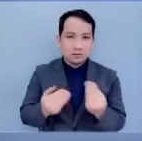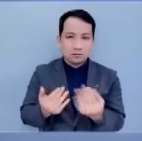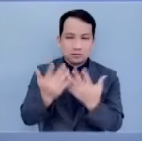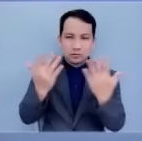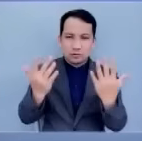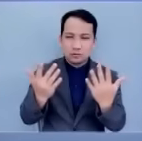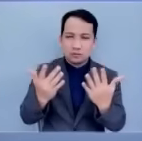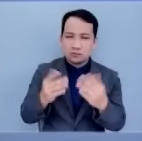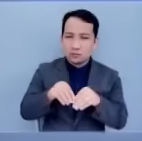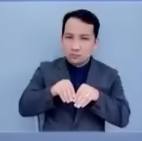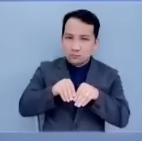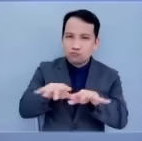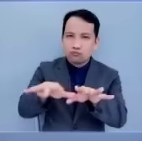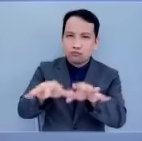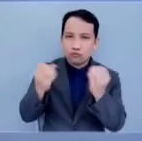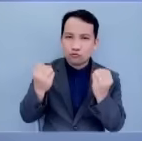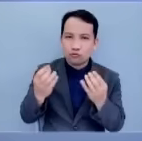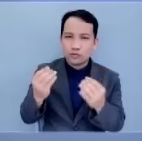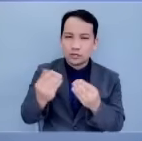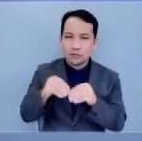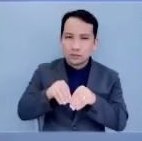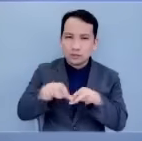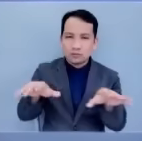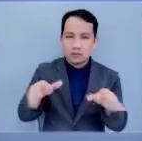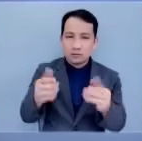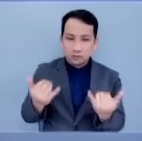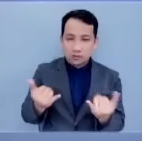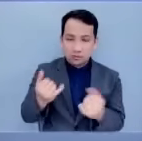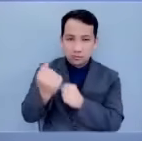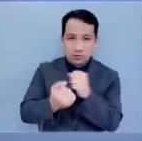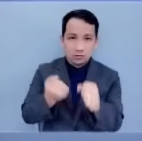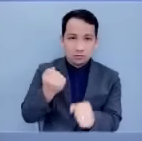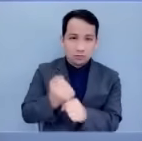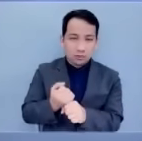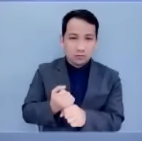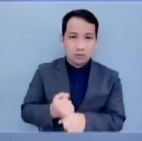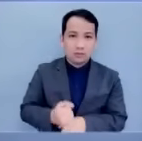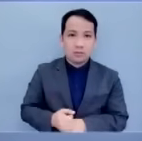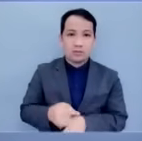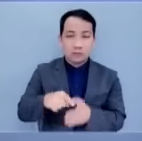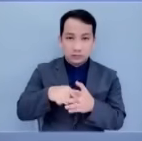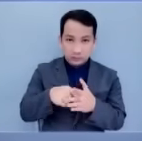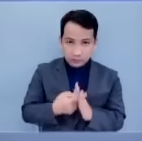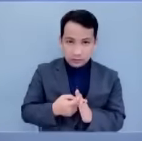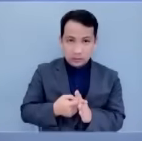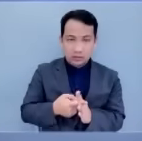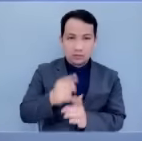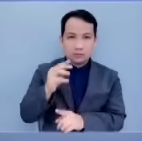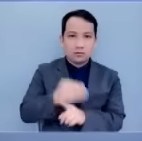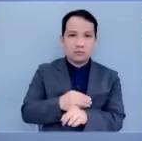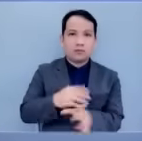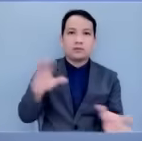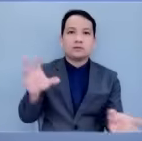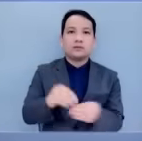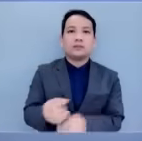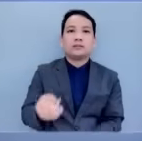ng sunog. Halimbawa na lang ngayong taon, halos kasi simula pa lang ng Marso, pumalo na